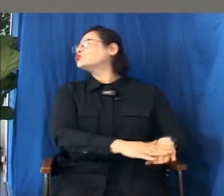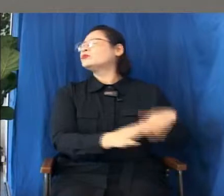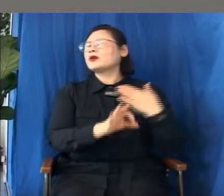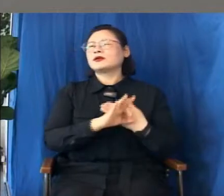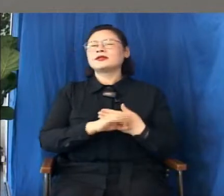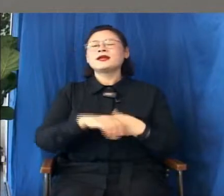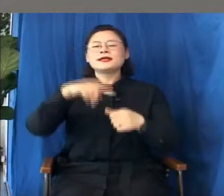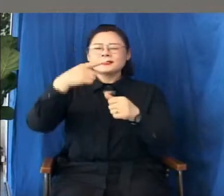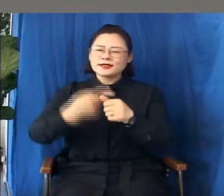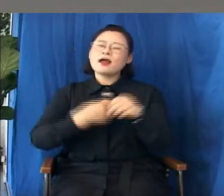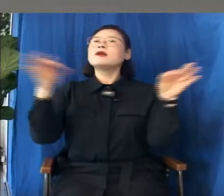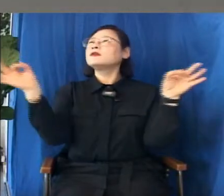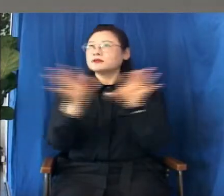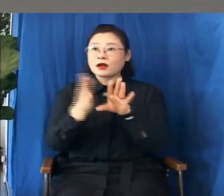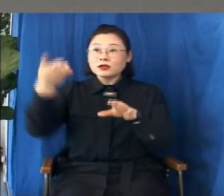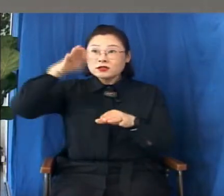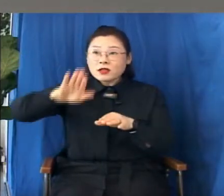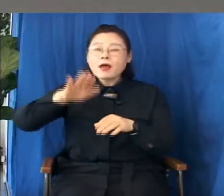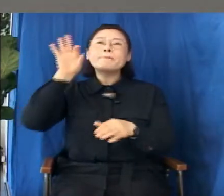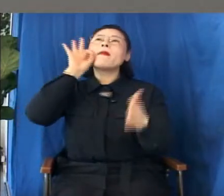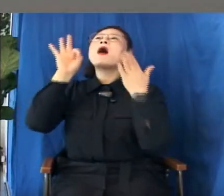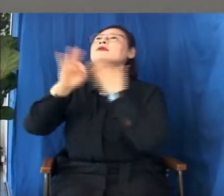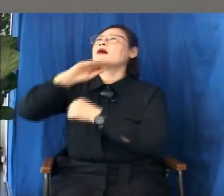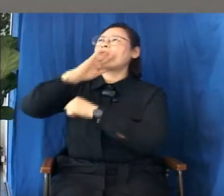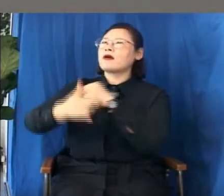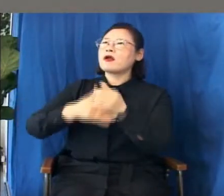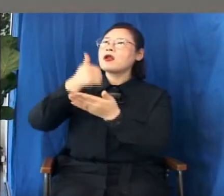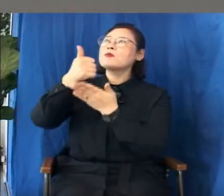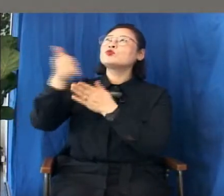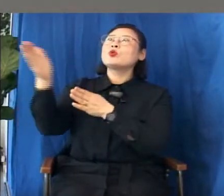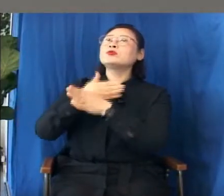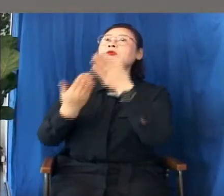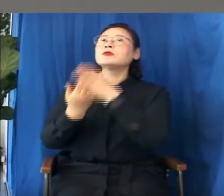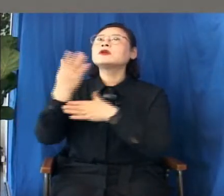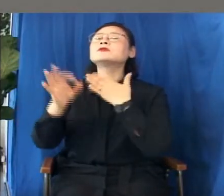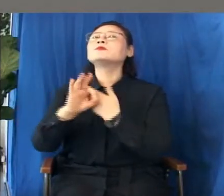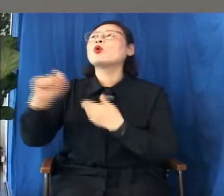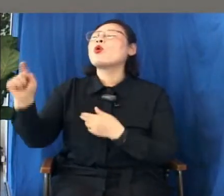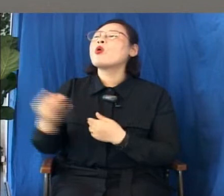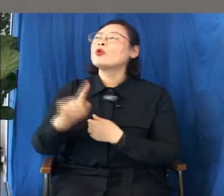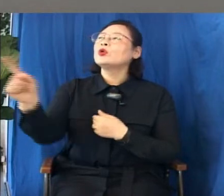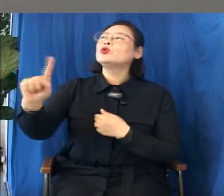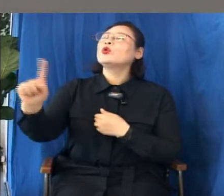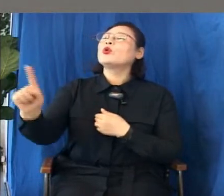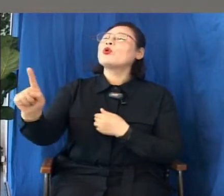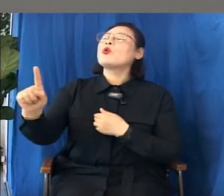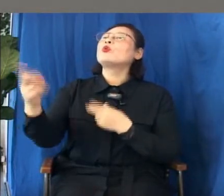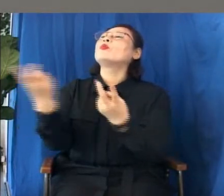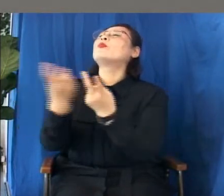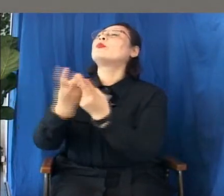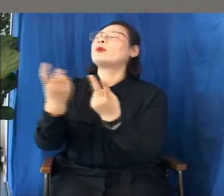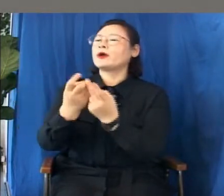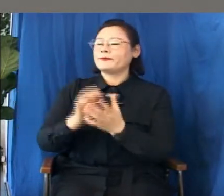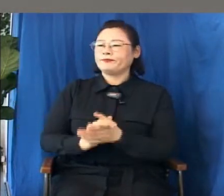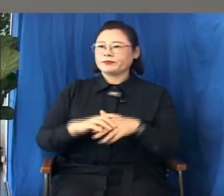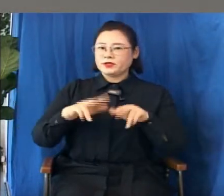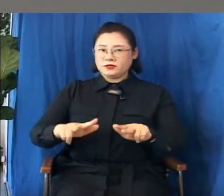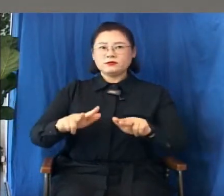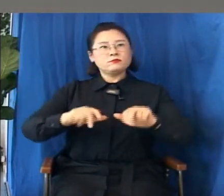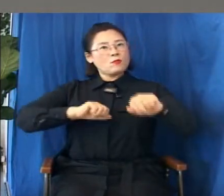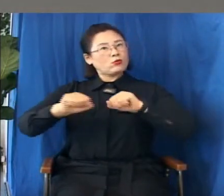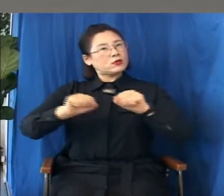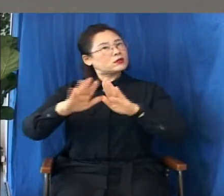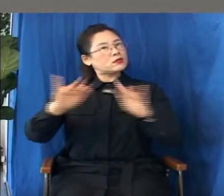사라진다. 그러나 만약에 하나님으로부터 난 거면 어떻게 할 거냐? 지금 이런 역사들 보니까 사람이 할 수 있는